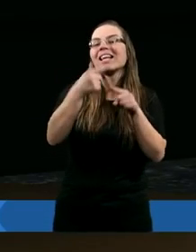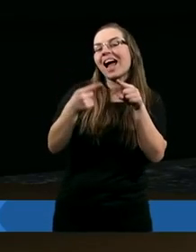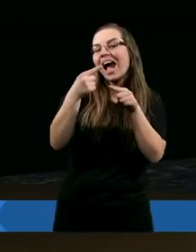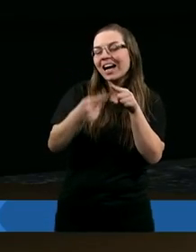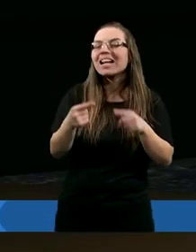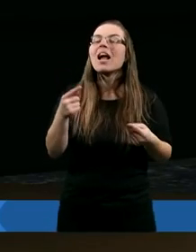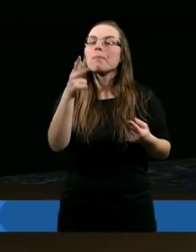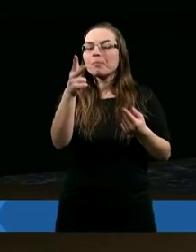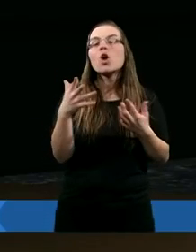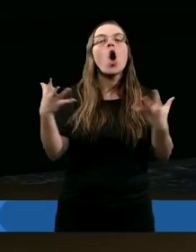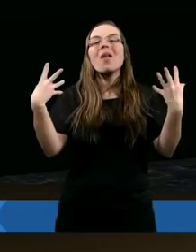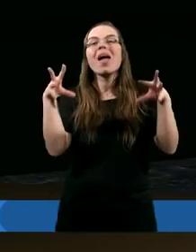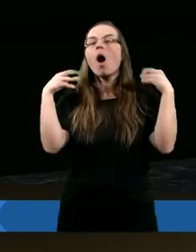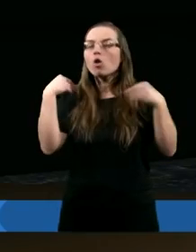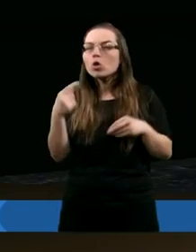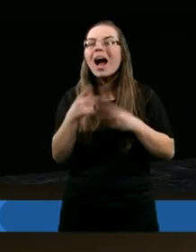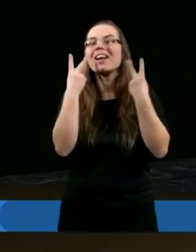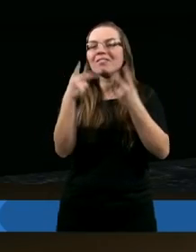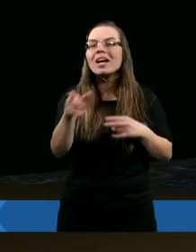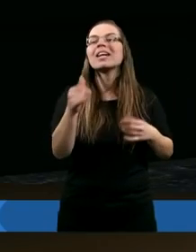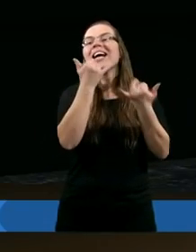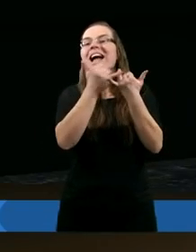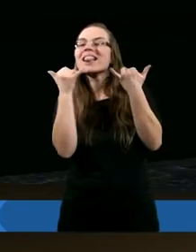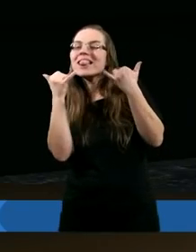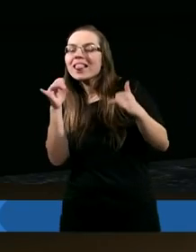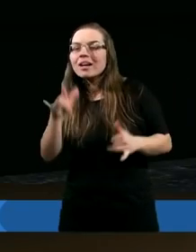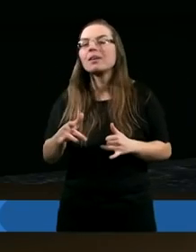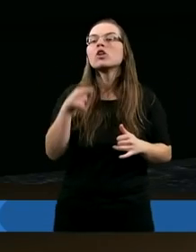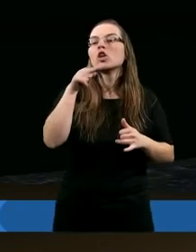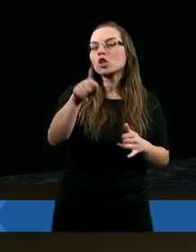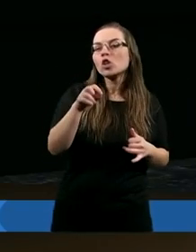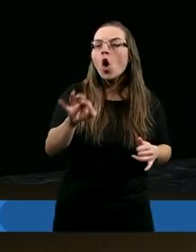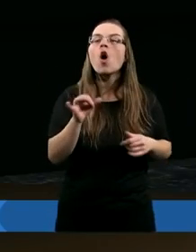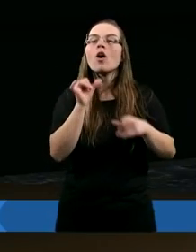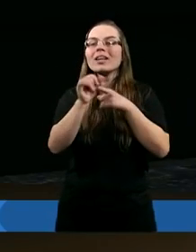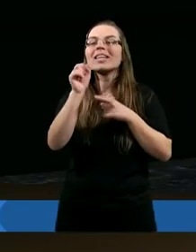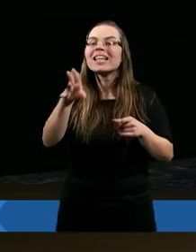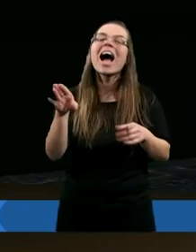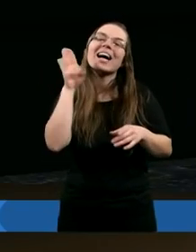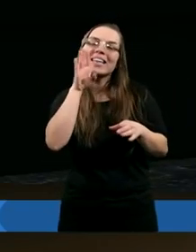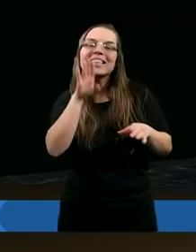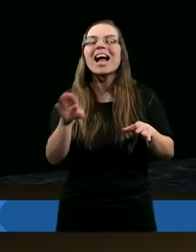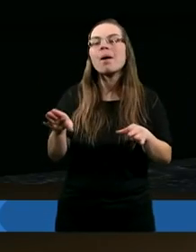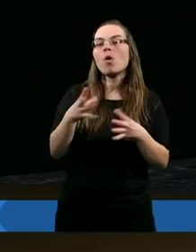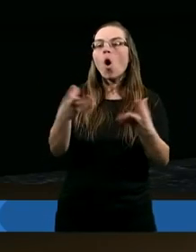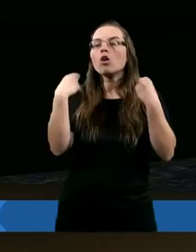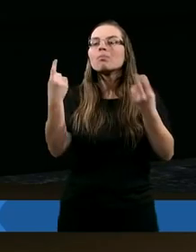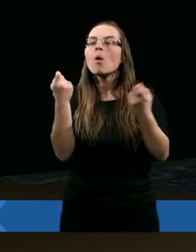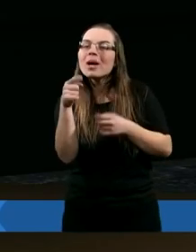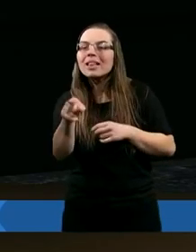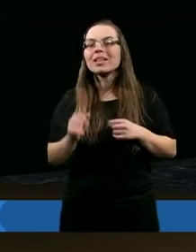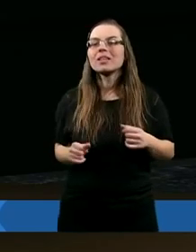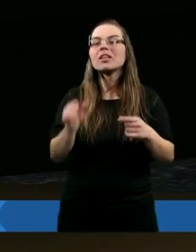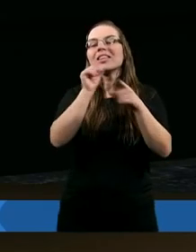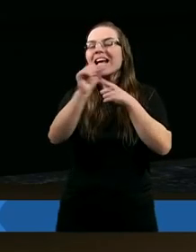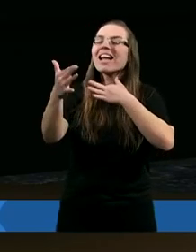transcendentnym, owszem nieosiągalnym, innym, to jest tak samo immanentnym, czyli jest